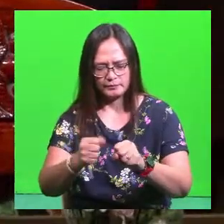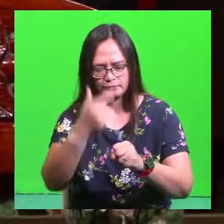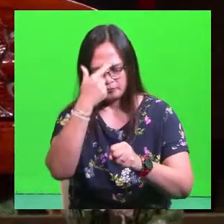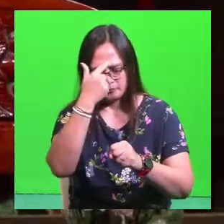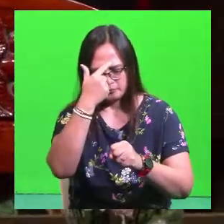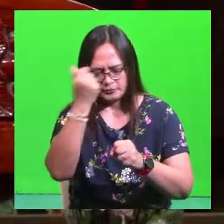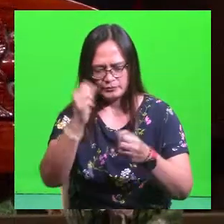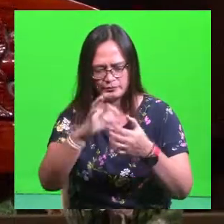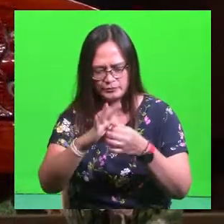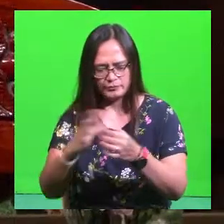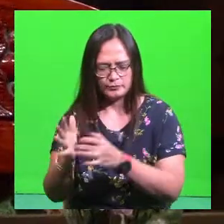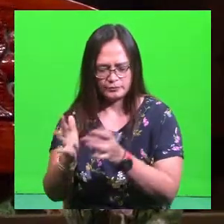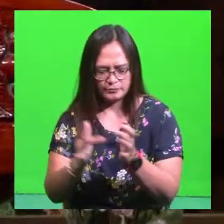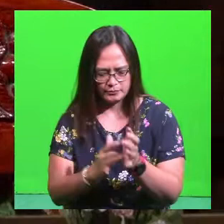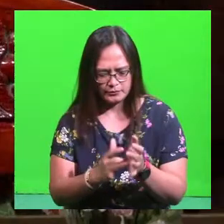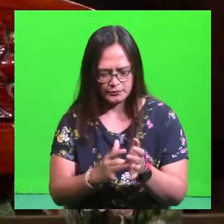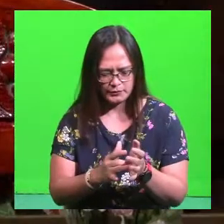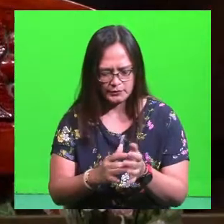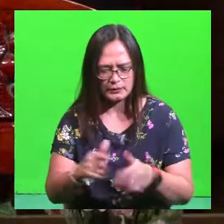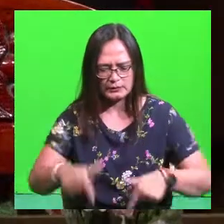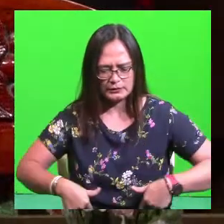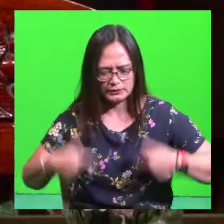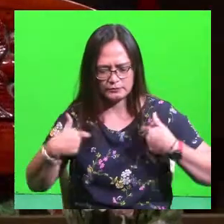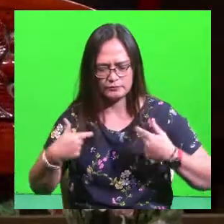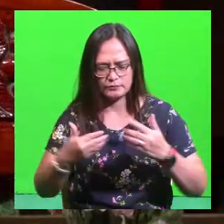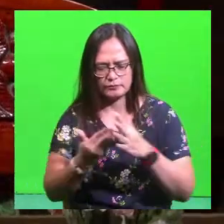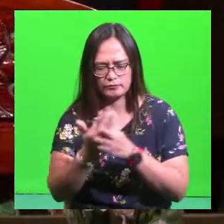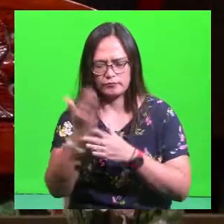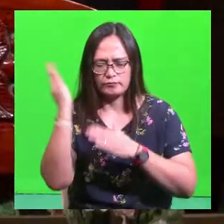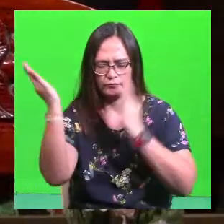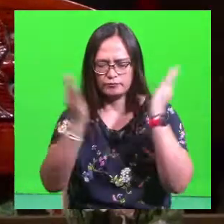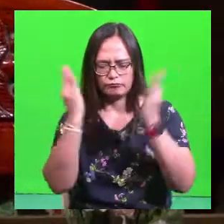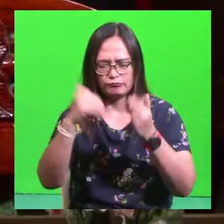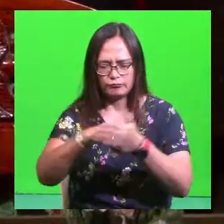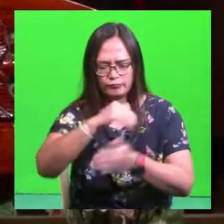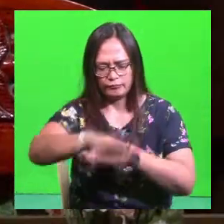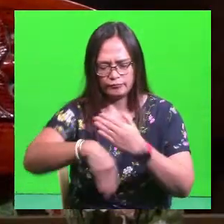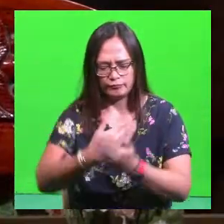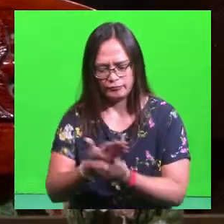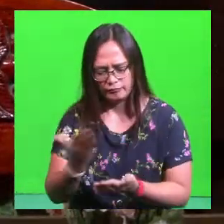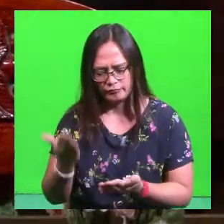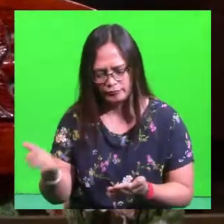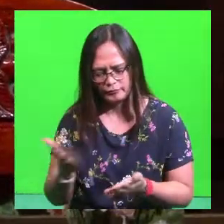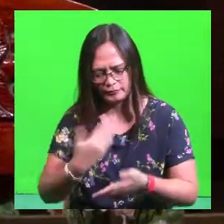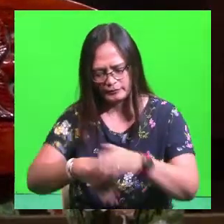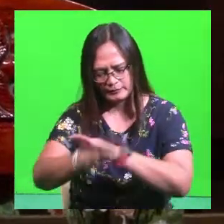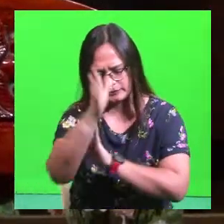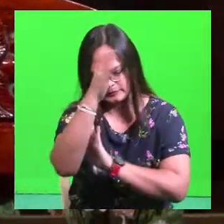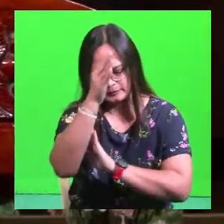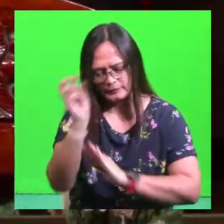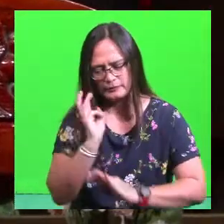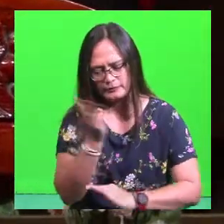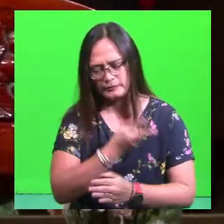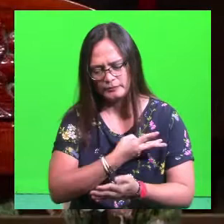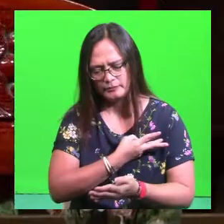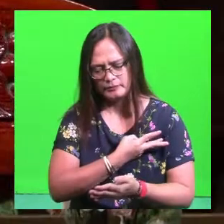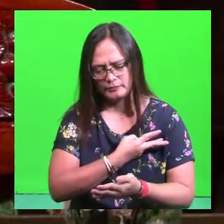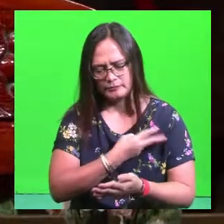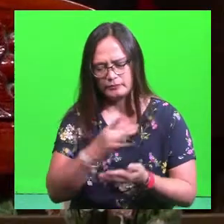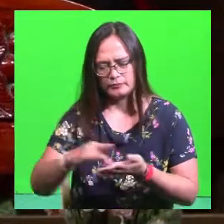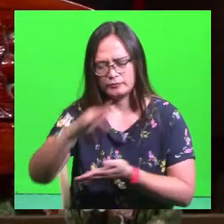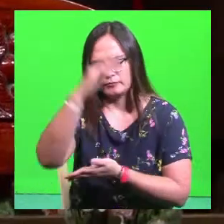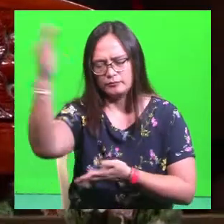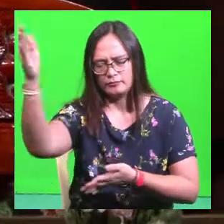salita at kalooban. In all things, Heavenly Father, be glorified, be honored. For this we pray in Jesus'